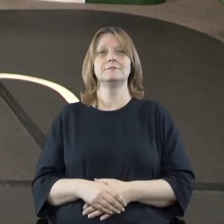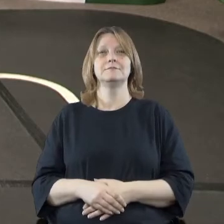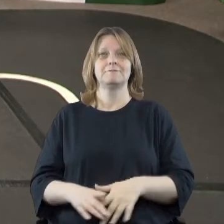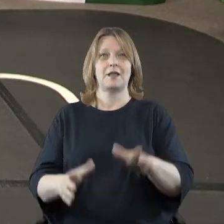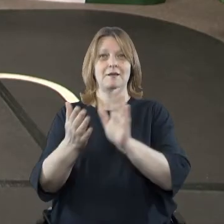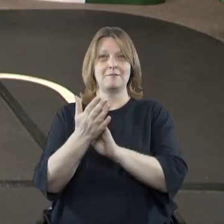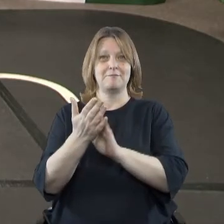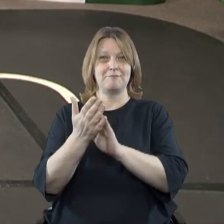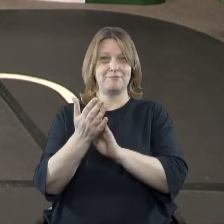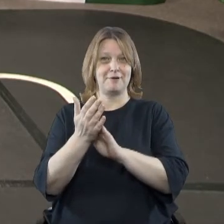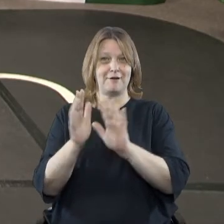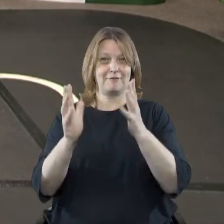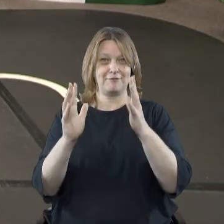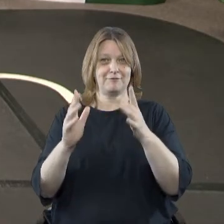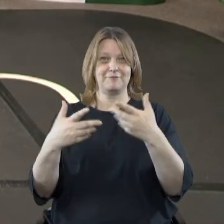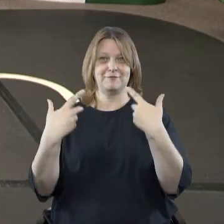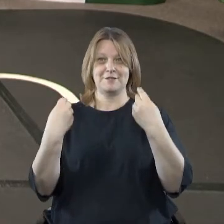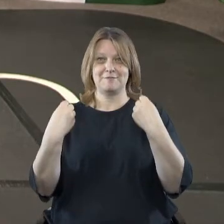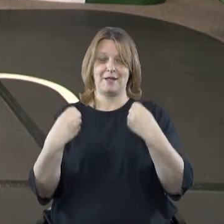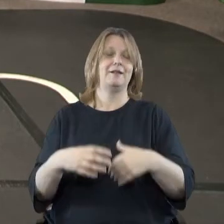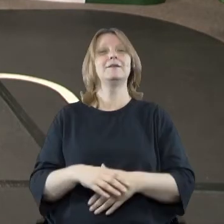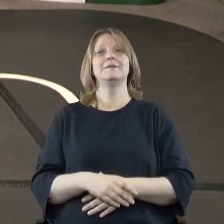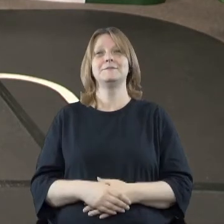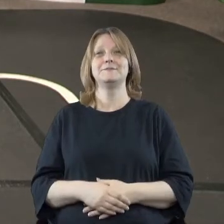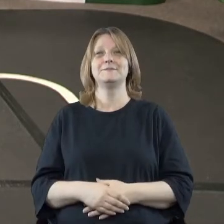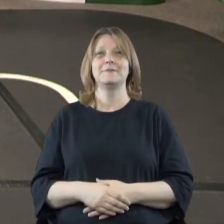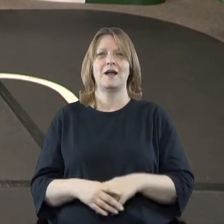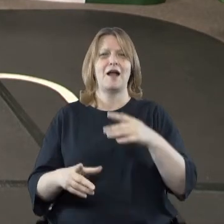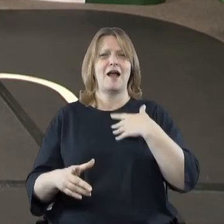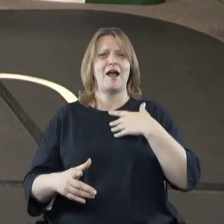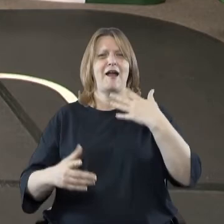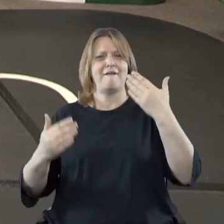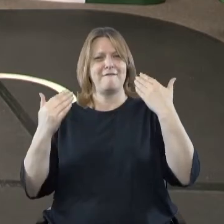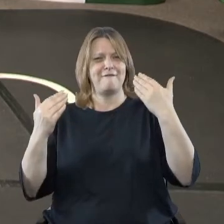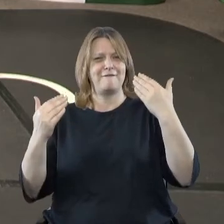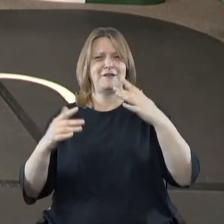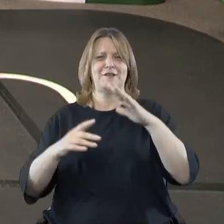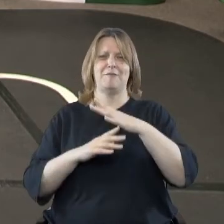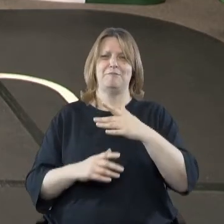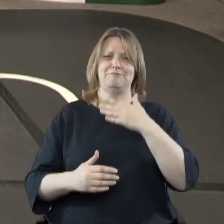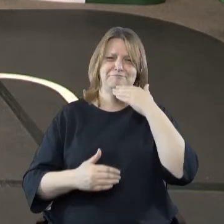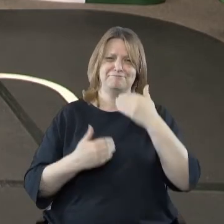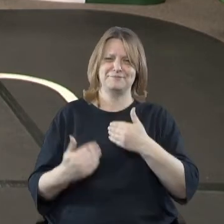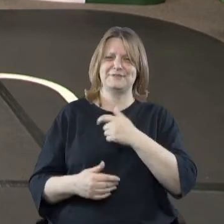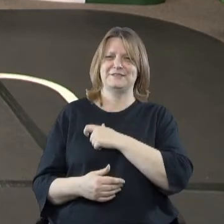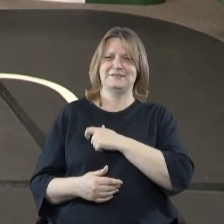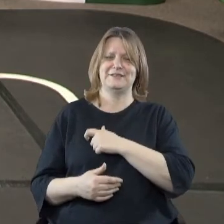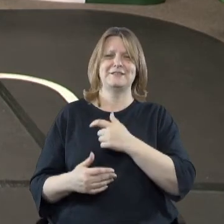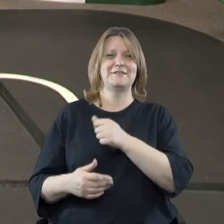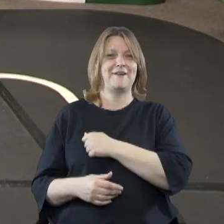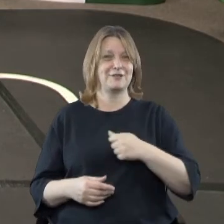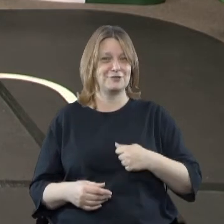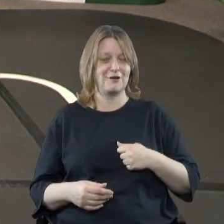Brawo, Tirku, bardzo dobrze, super. Wita się z wami nasz krokodyl, pozdrawia tutaj z Warszawy. No i zapraszamy,